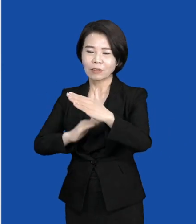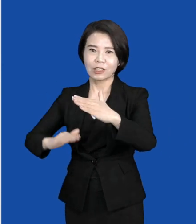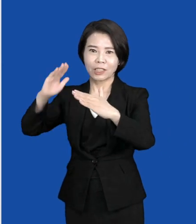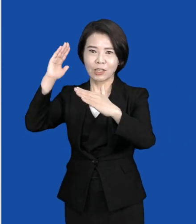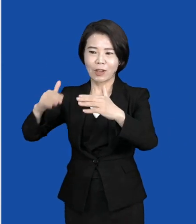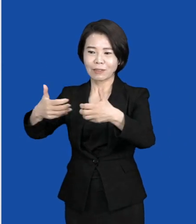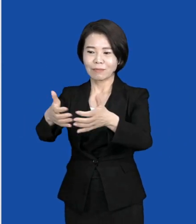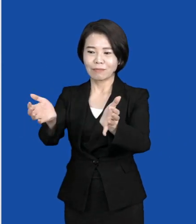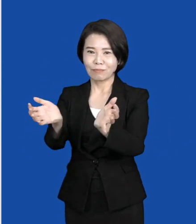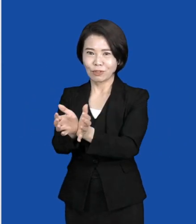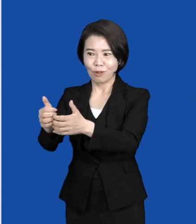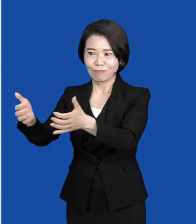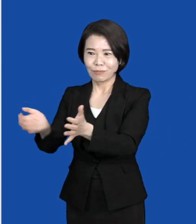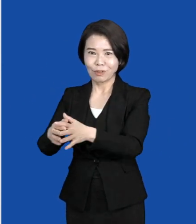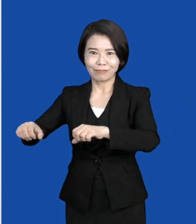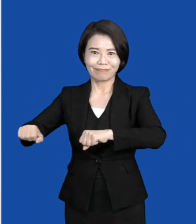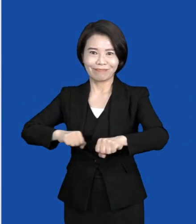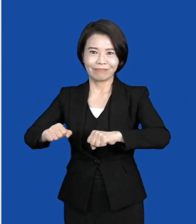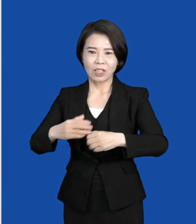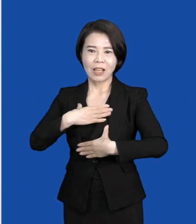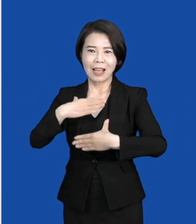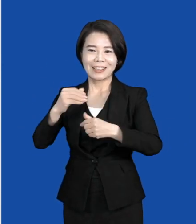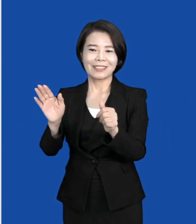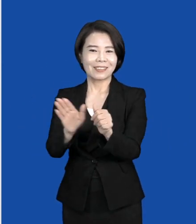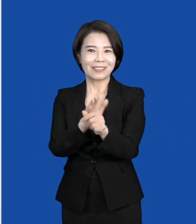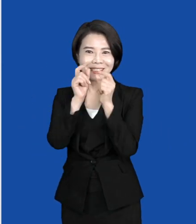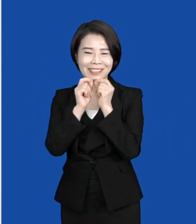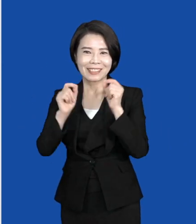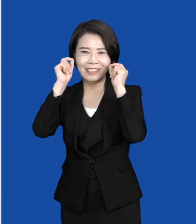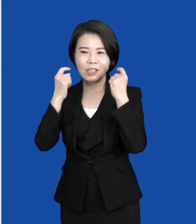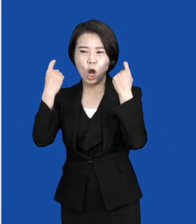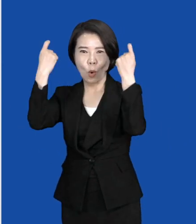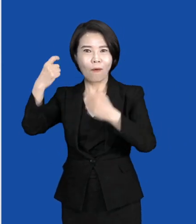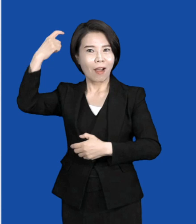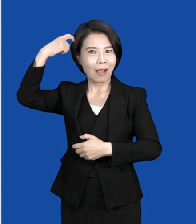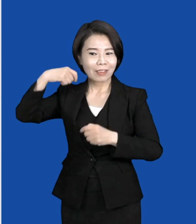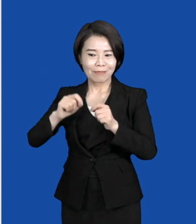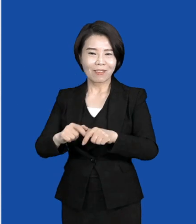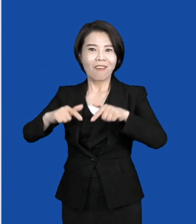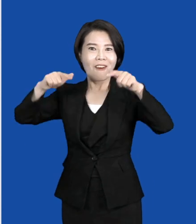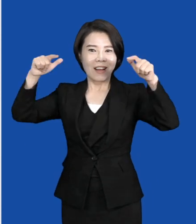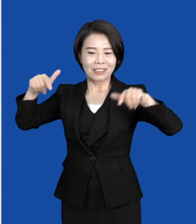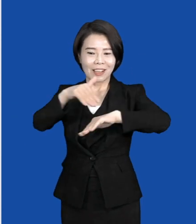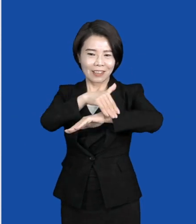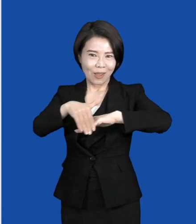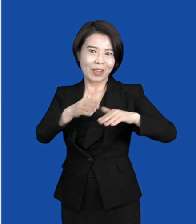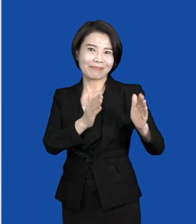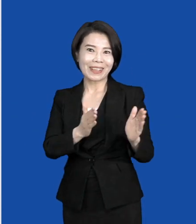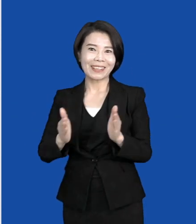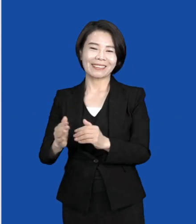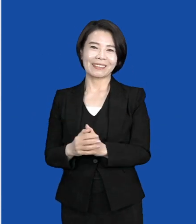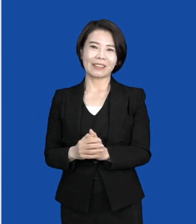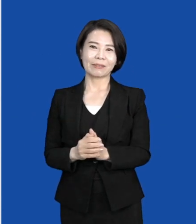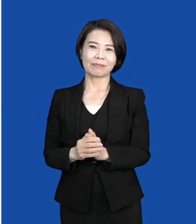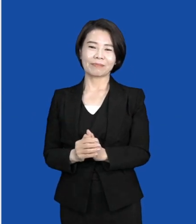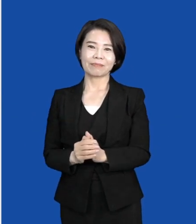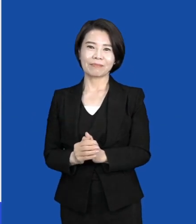유관기관과 관련 부서 주관으로 안전과 친절, 제주 관광 이미지 확산 추진 계획을